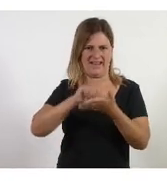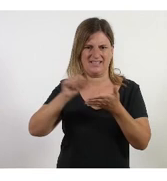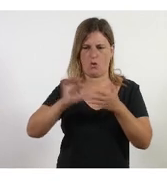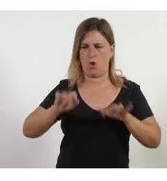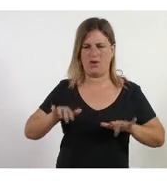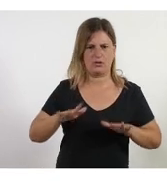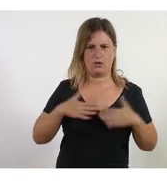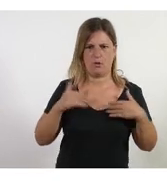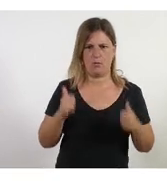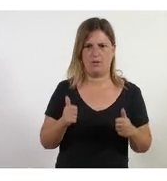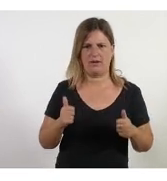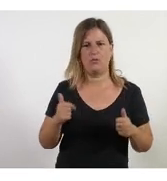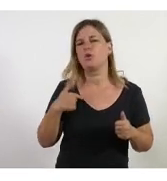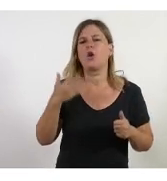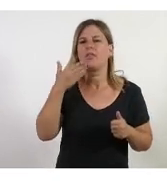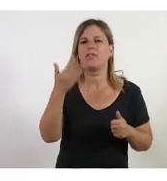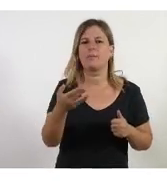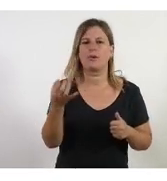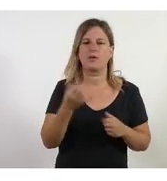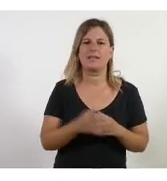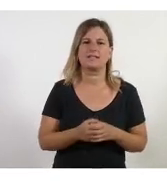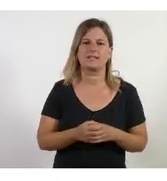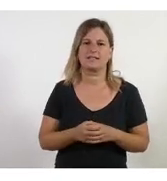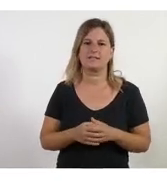us demanaria el següent.